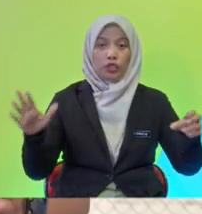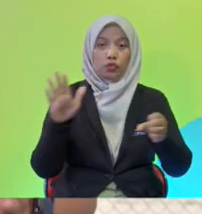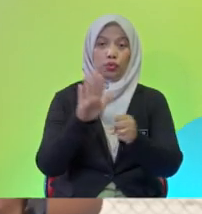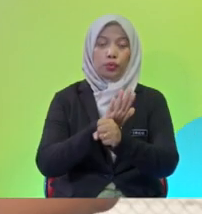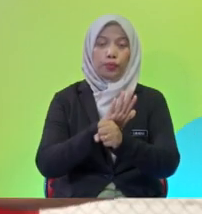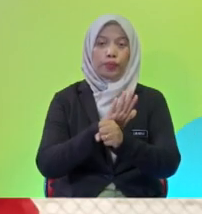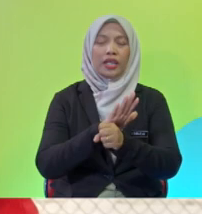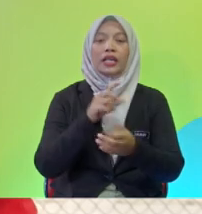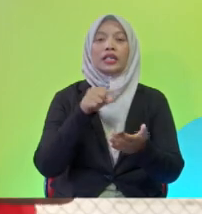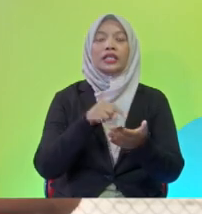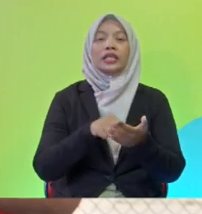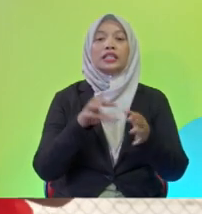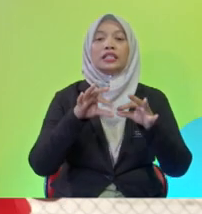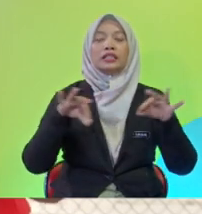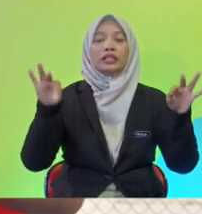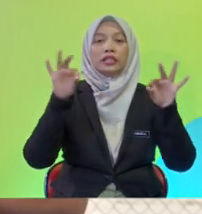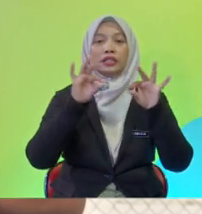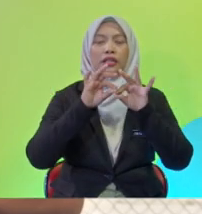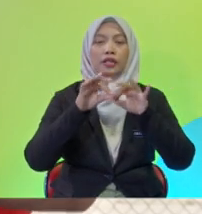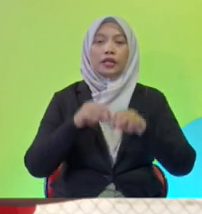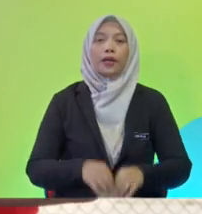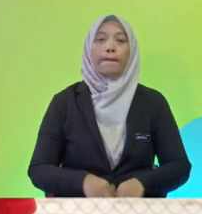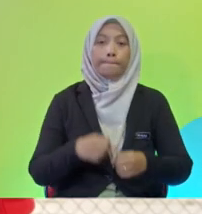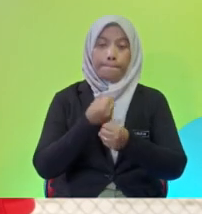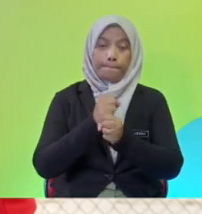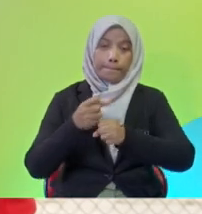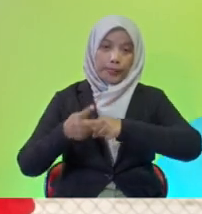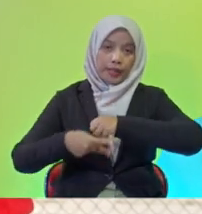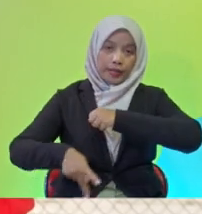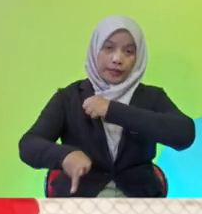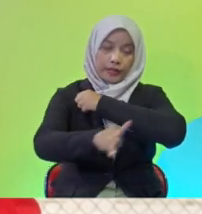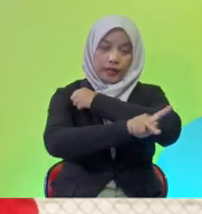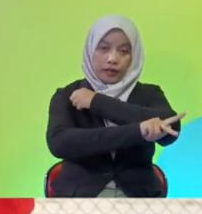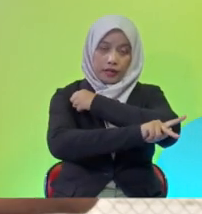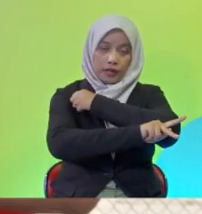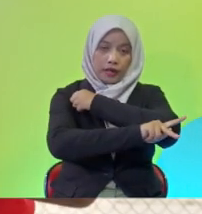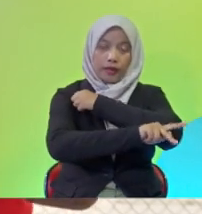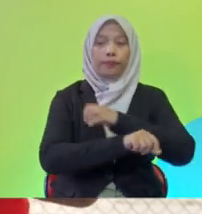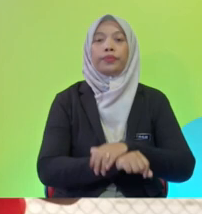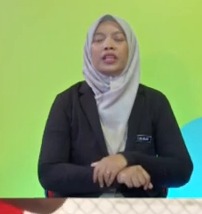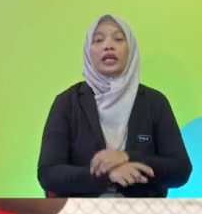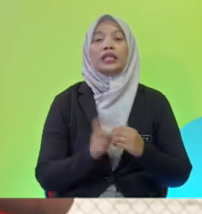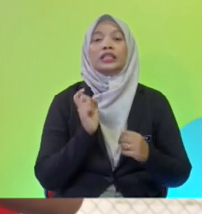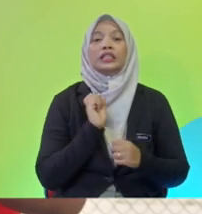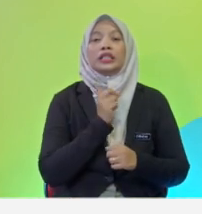bermain. Tetapi ini kita cerita mengenai saiz gelanggang bila kita nak bermain di peringkat lebih tinggi. Okey, kita